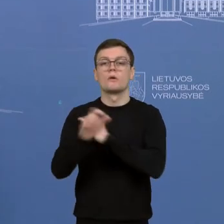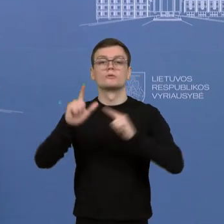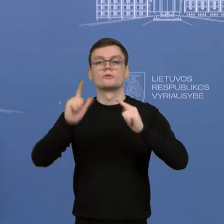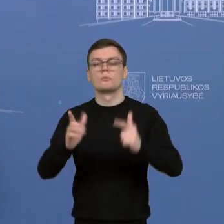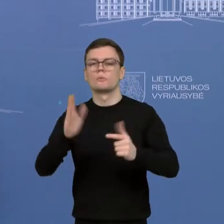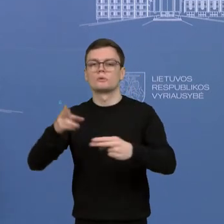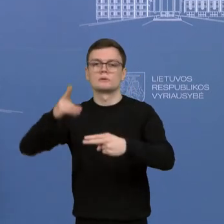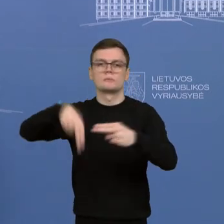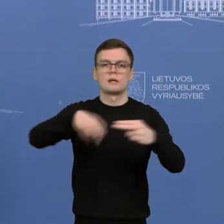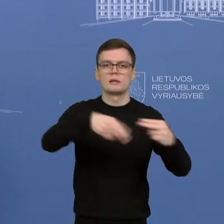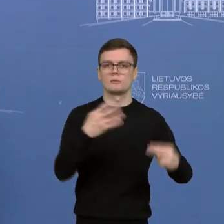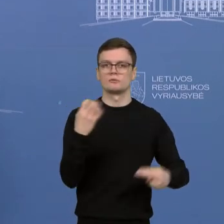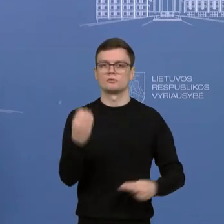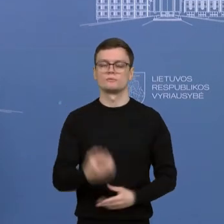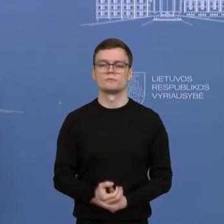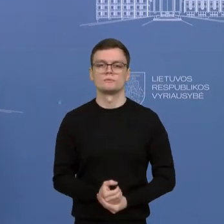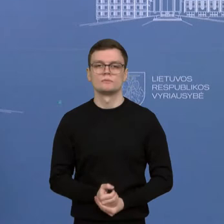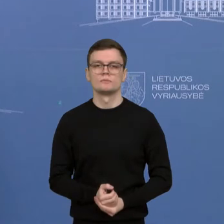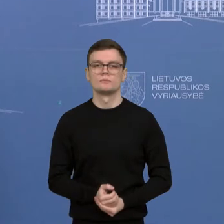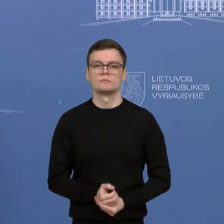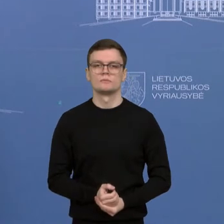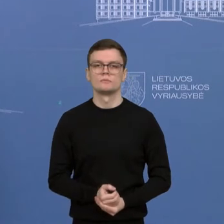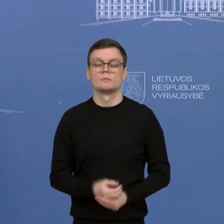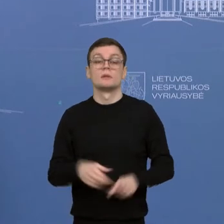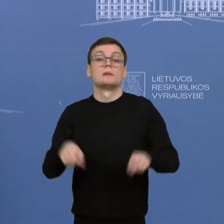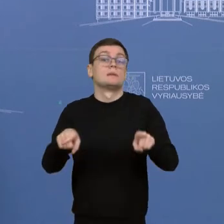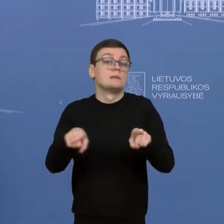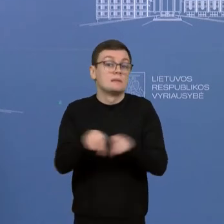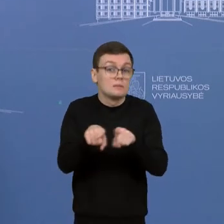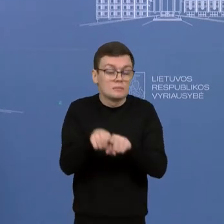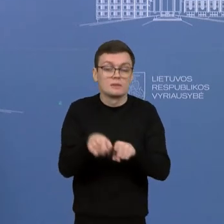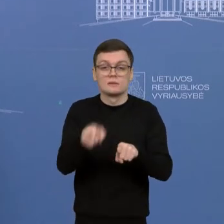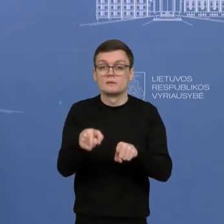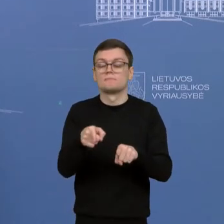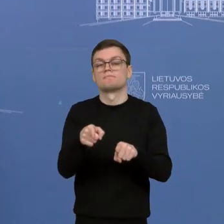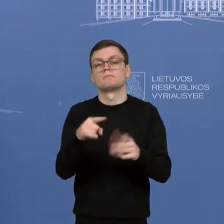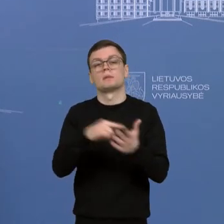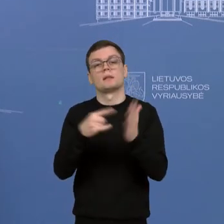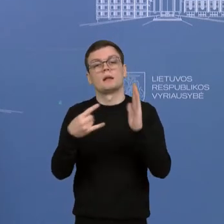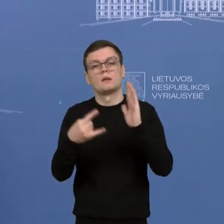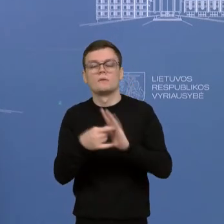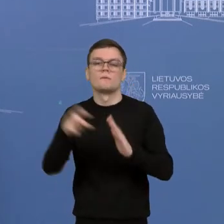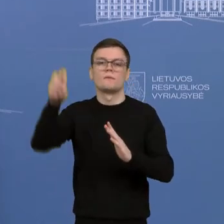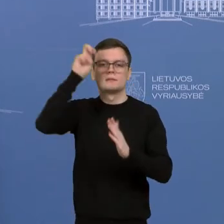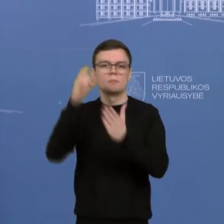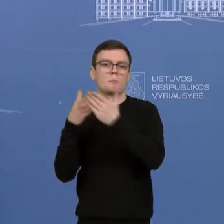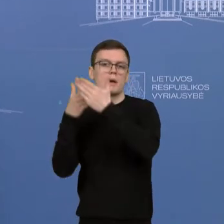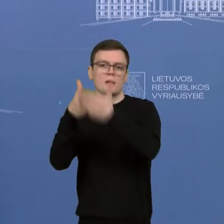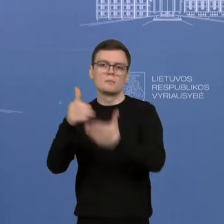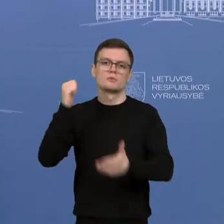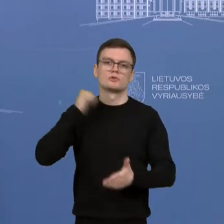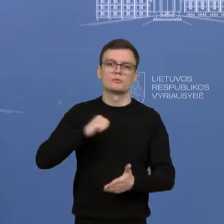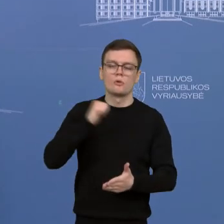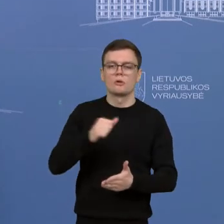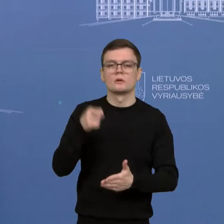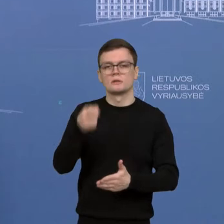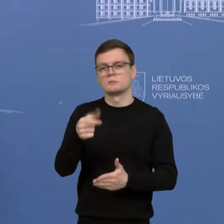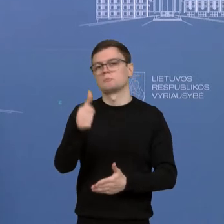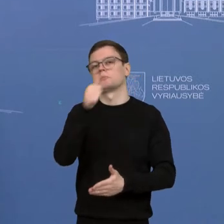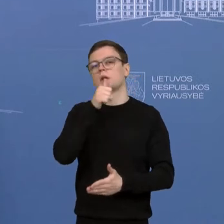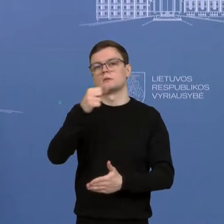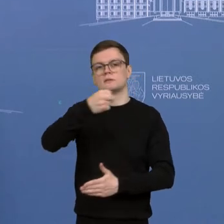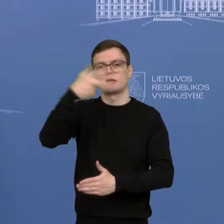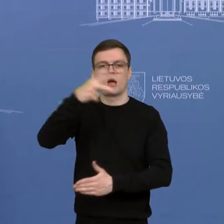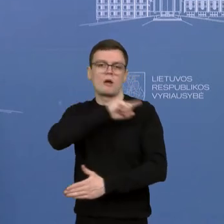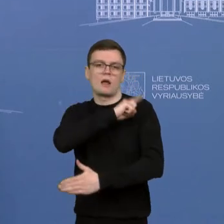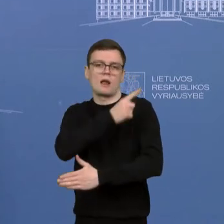priimti sprendimai. Taip pat yra numatoma valstybės parama gyventojams saulės elektrinių